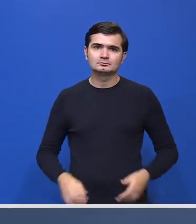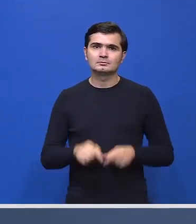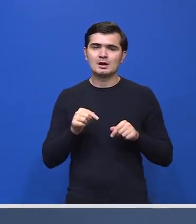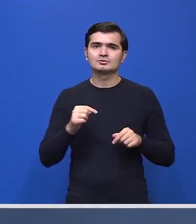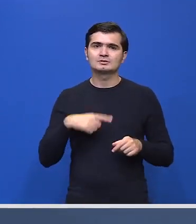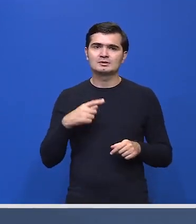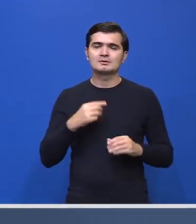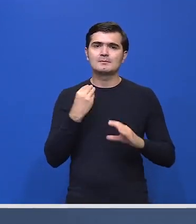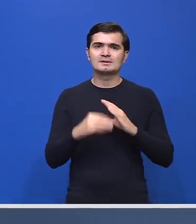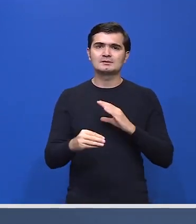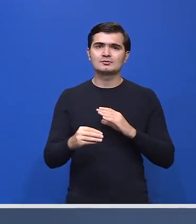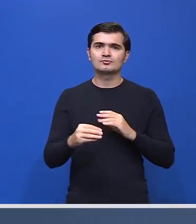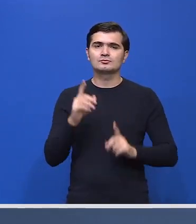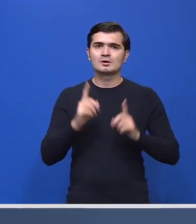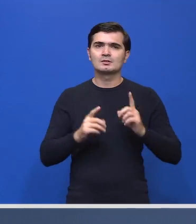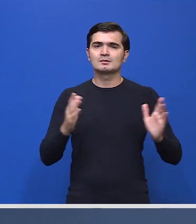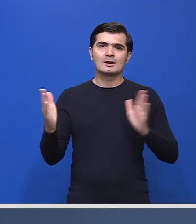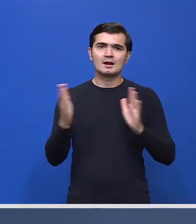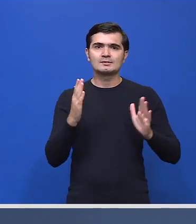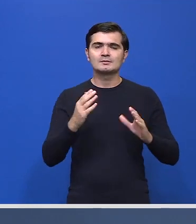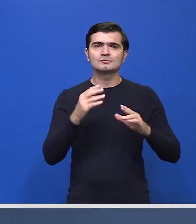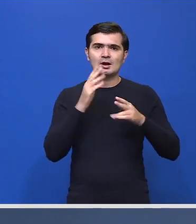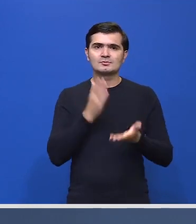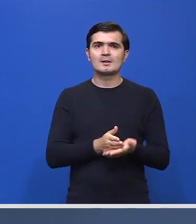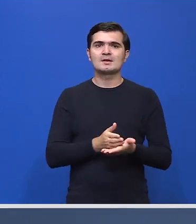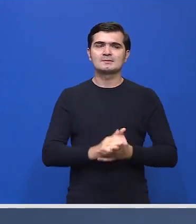asta este, mesajul este, ne încadrăm în ceea ce am stabilit.